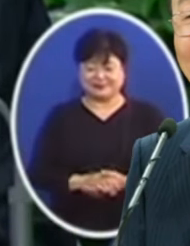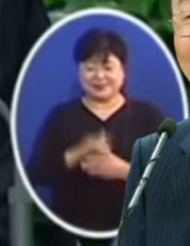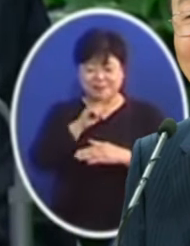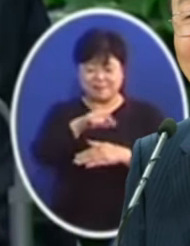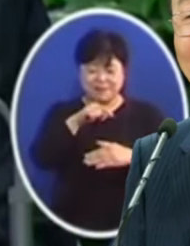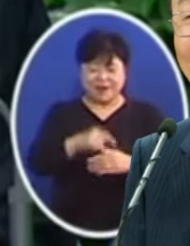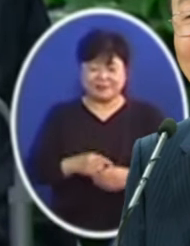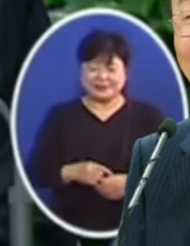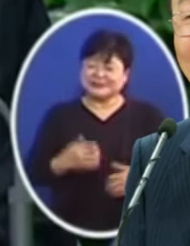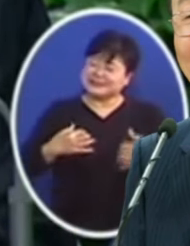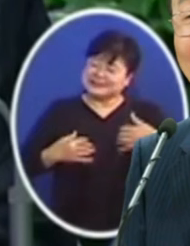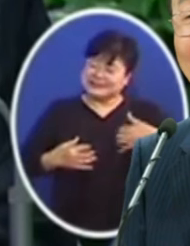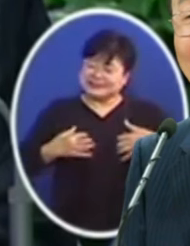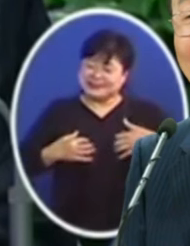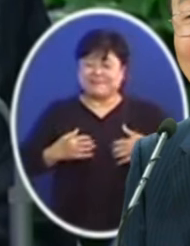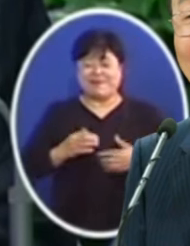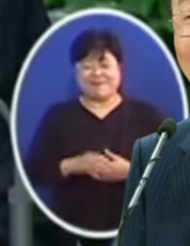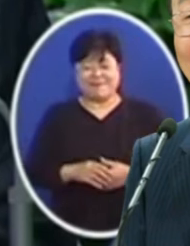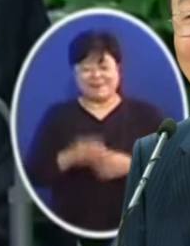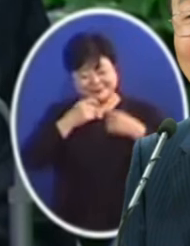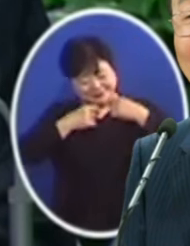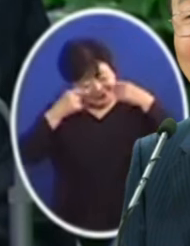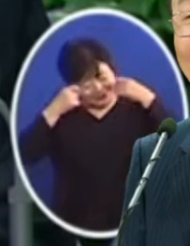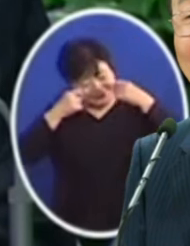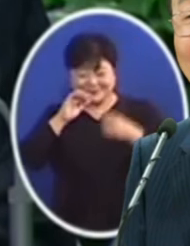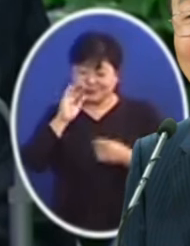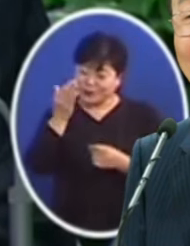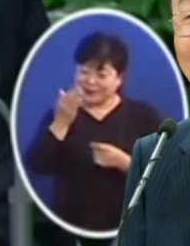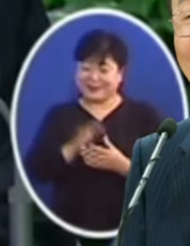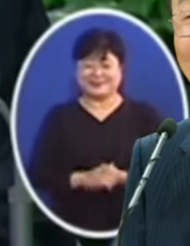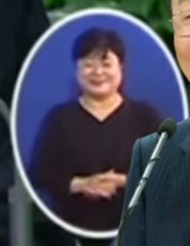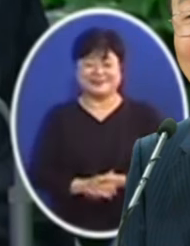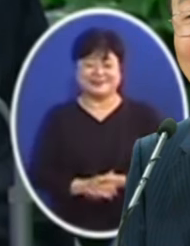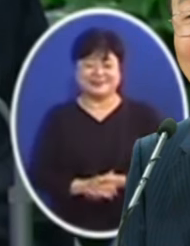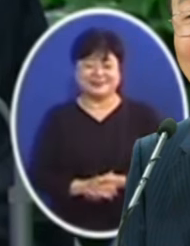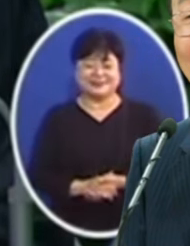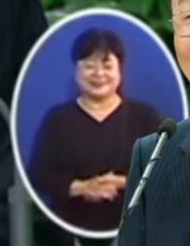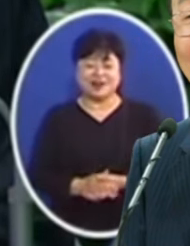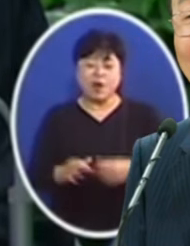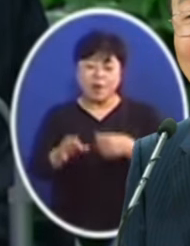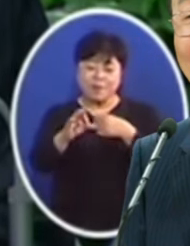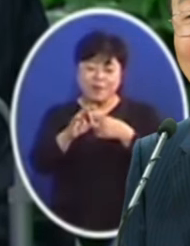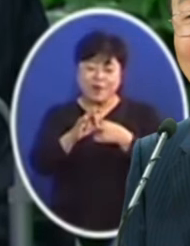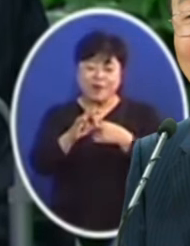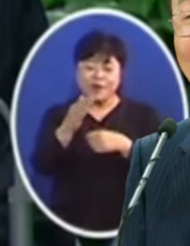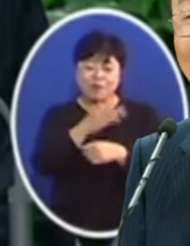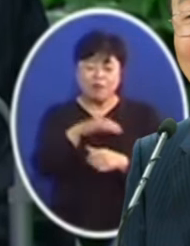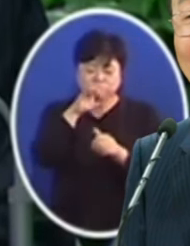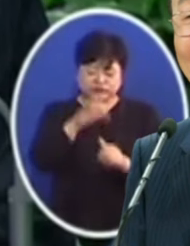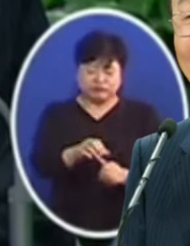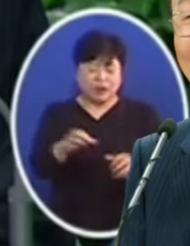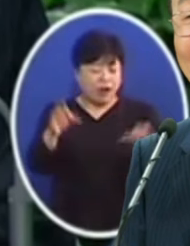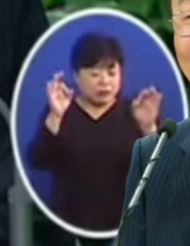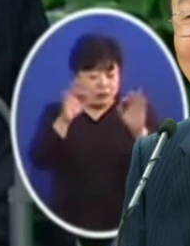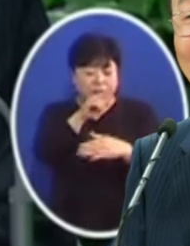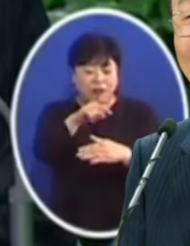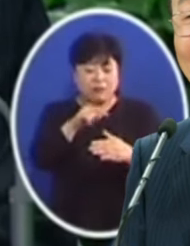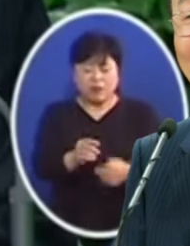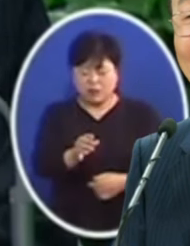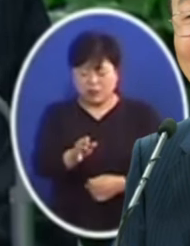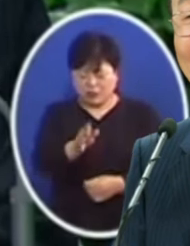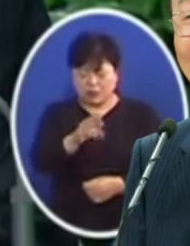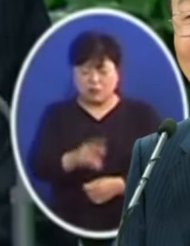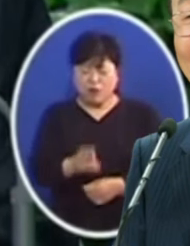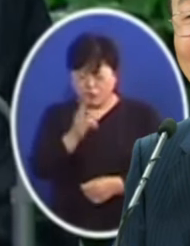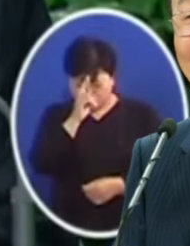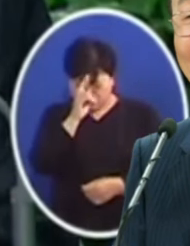마음이 상쾌해지고 아주 즐거워지는 것입니다. 그러면 몸의 억압도 사라지고 마음의 우울함도